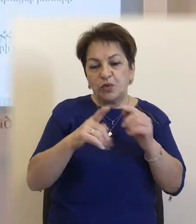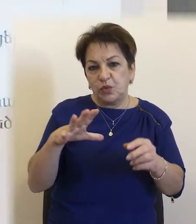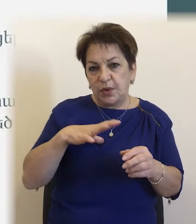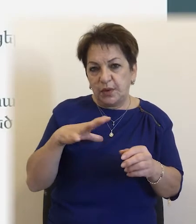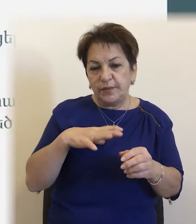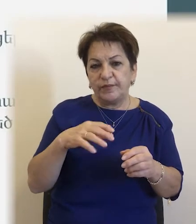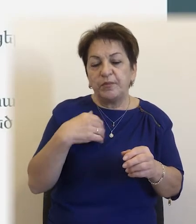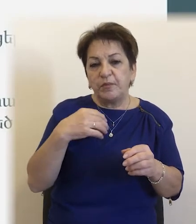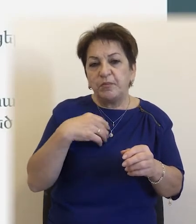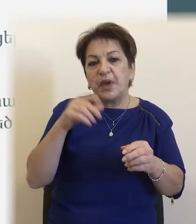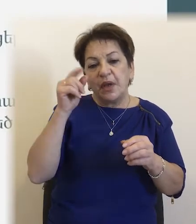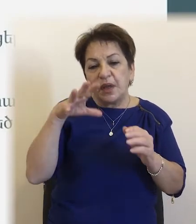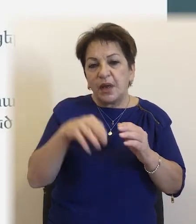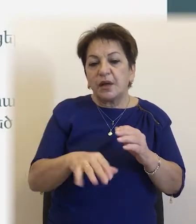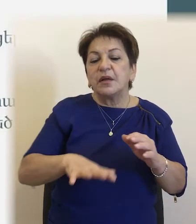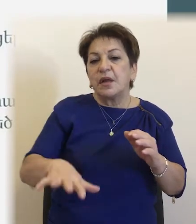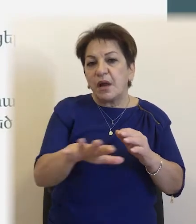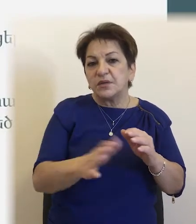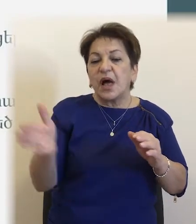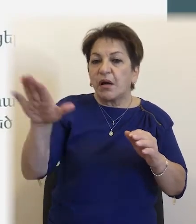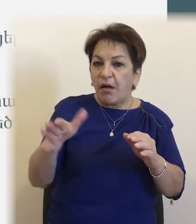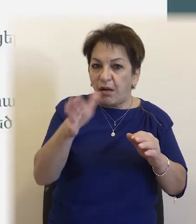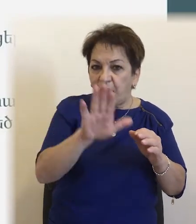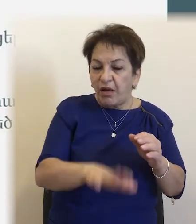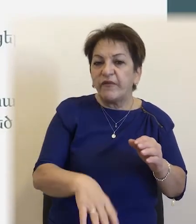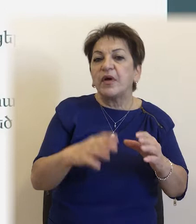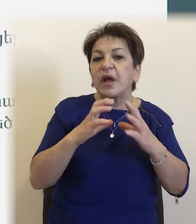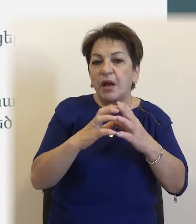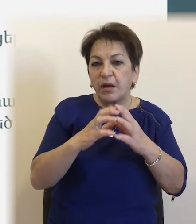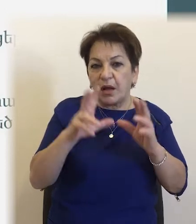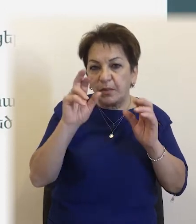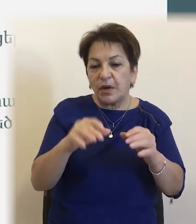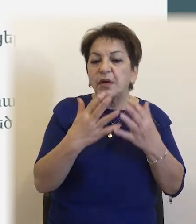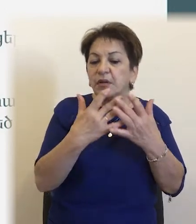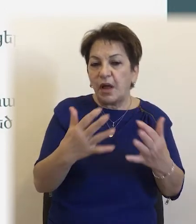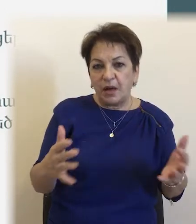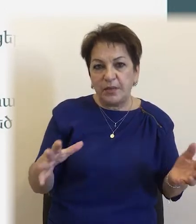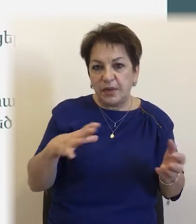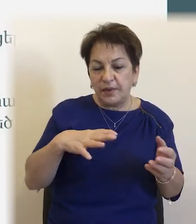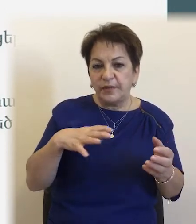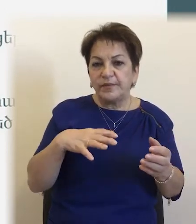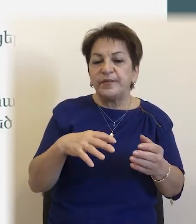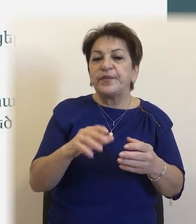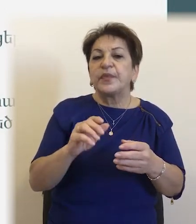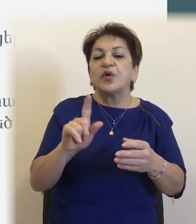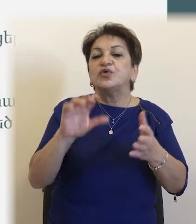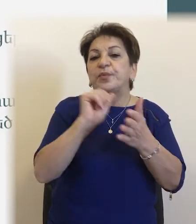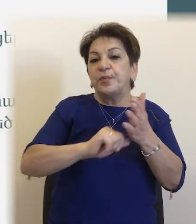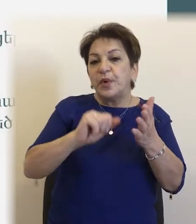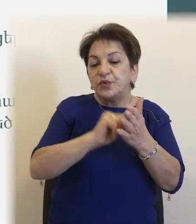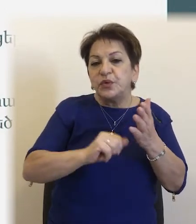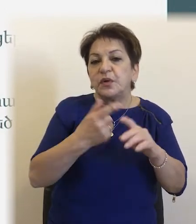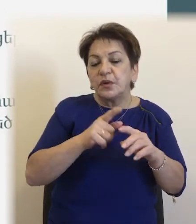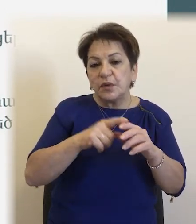պոպոխությունները։ Մեր երկրի տարացքի ռելևը և երկրաբանությունը խիստ պազմազան են։ Քլխավոր